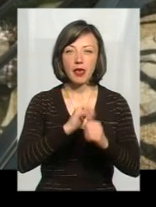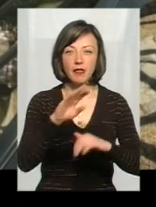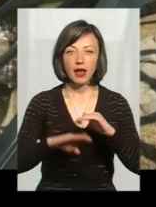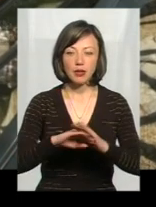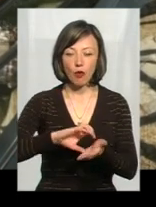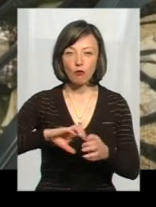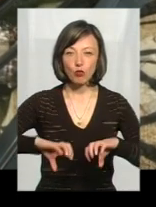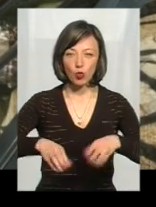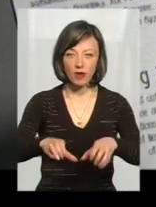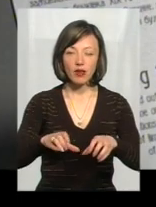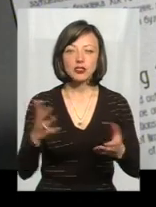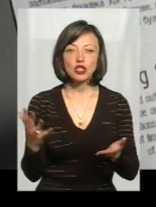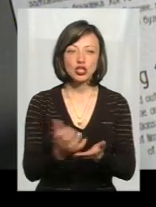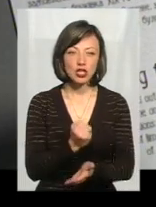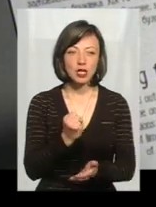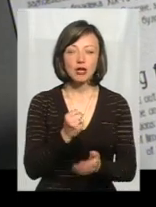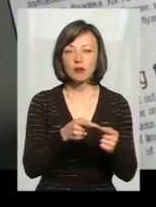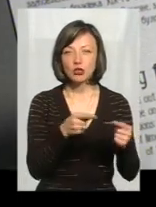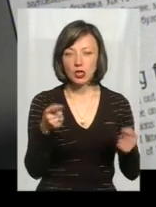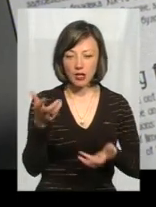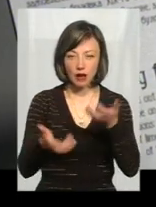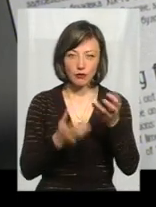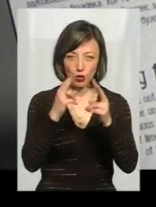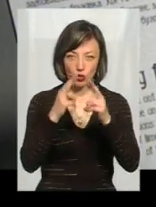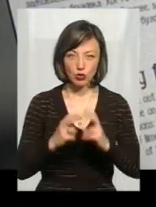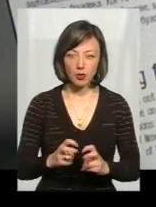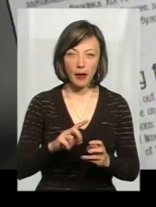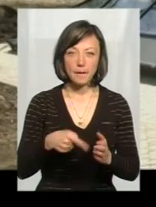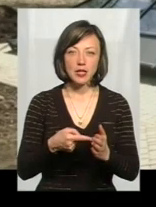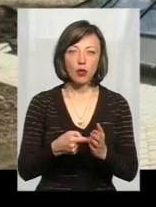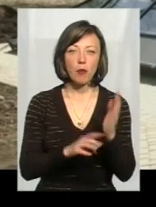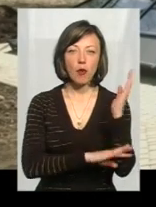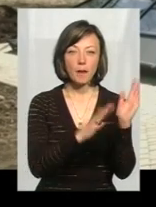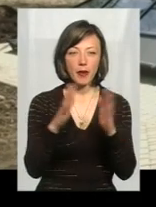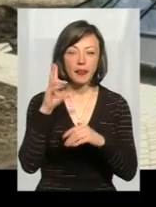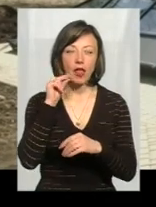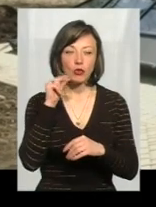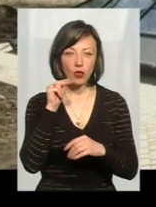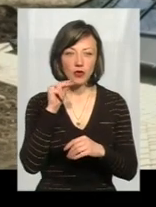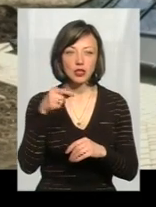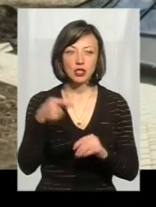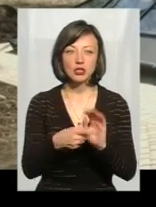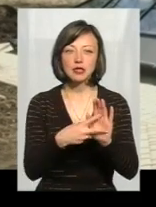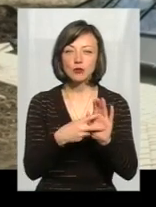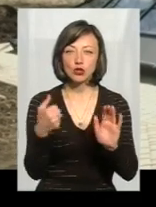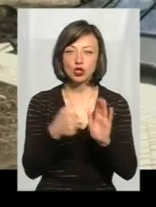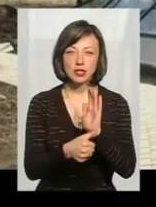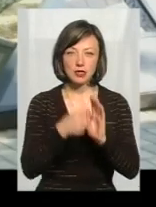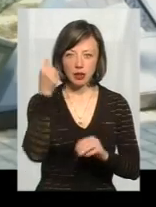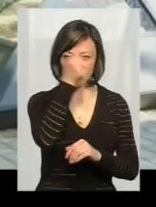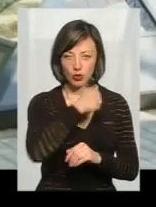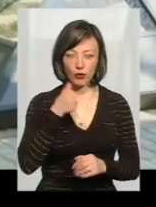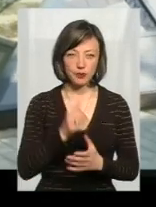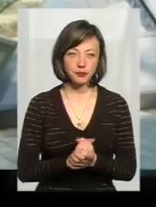Її знайшли, говорить директор заповідника, під час археологічних розкопок у міському сквері. Датоване мощення 1760 роком.